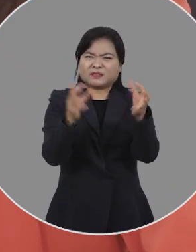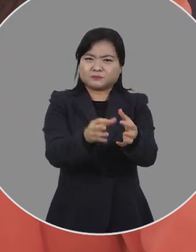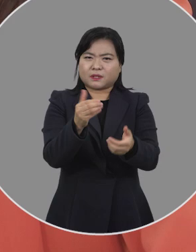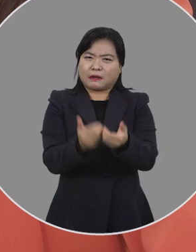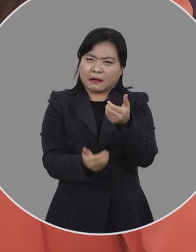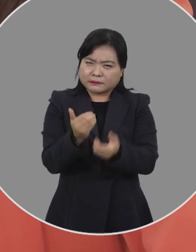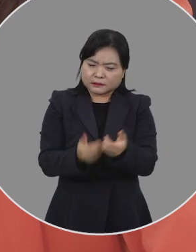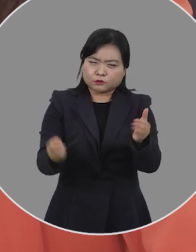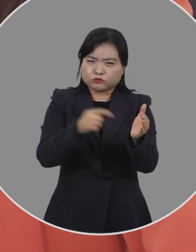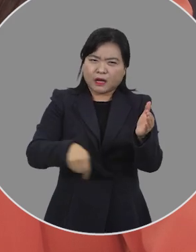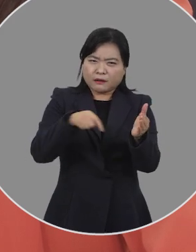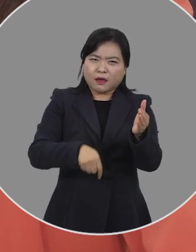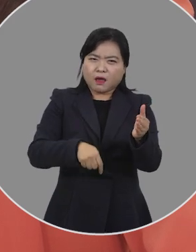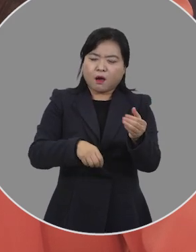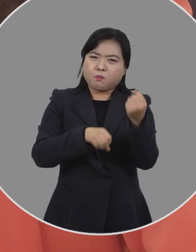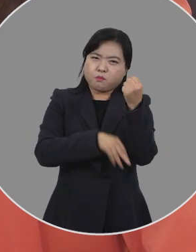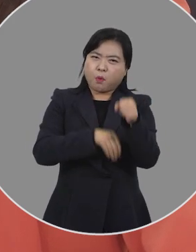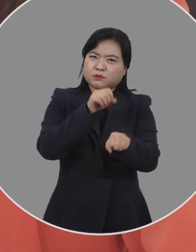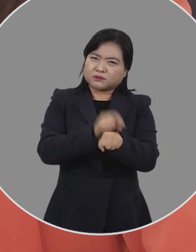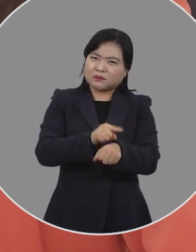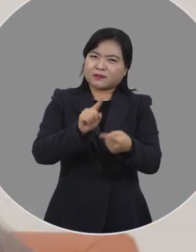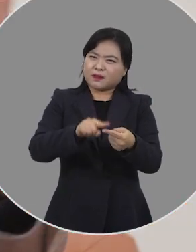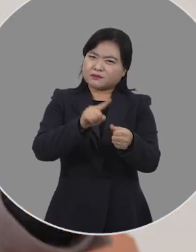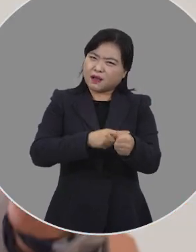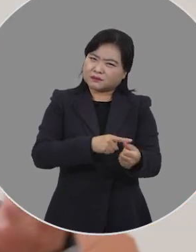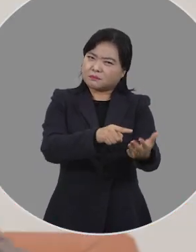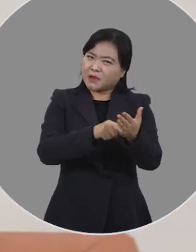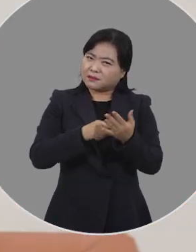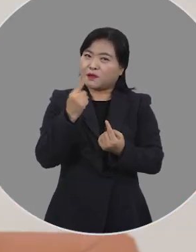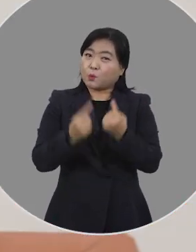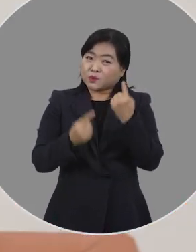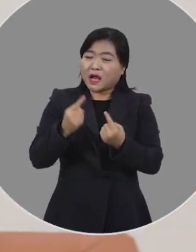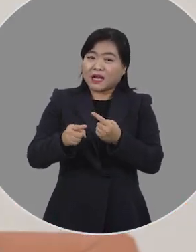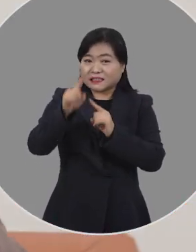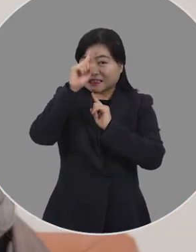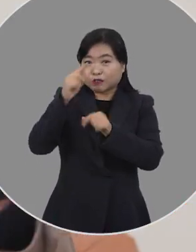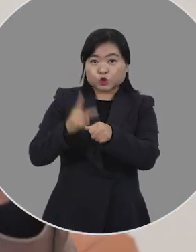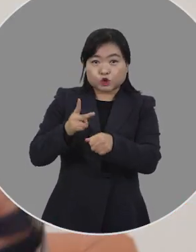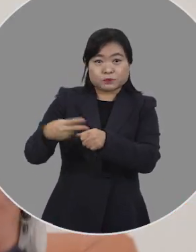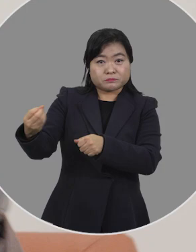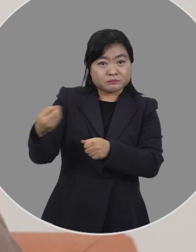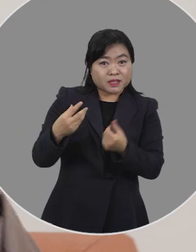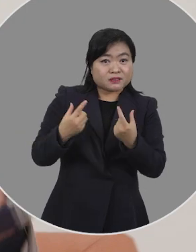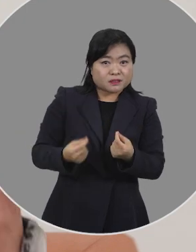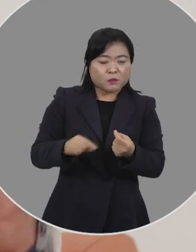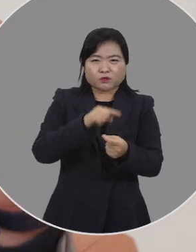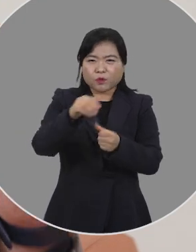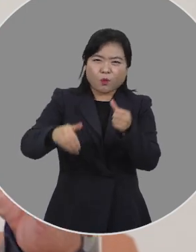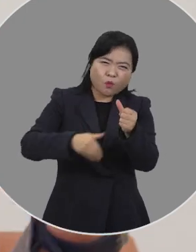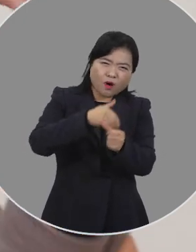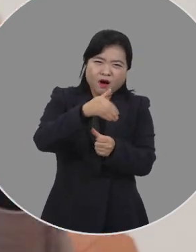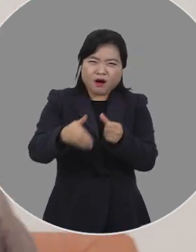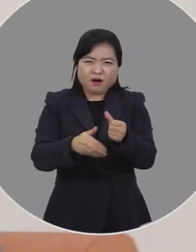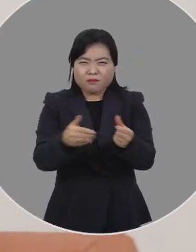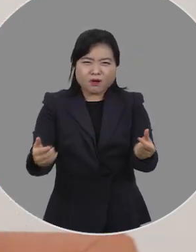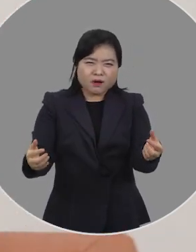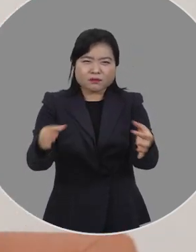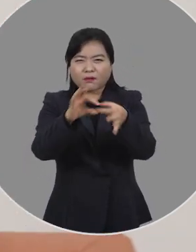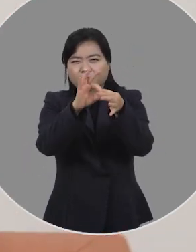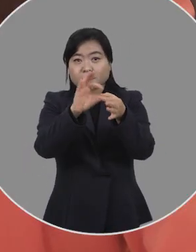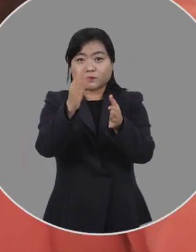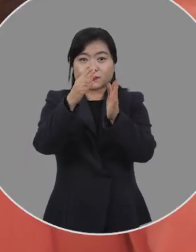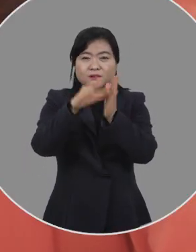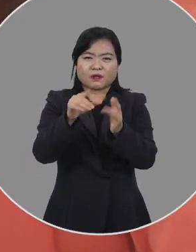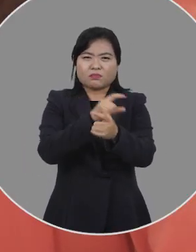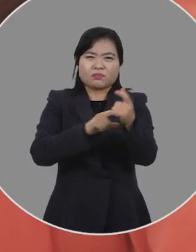그냥 우리 안에 있는 본성의 자연스러운 반응이라기보다는 지금 이 교수님 말씀하신 것처럼 어떤 맥락적인 요인과 결합이 됐을